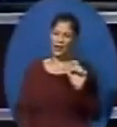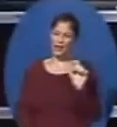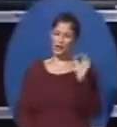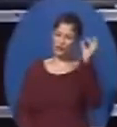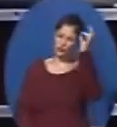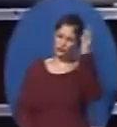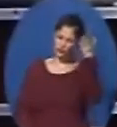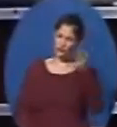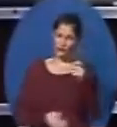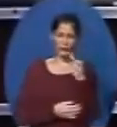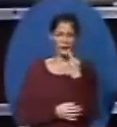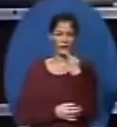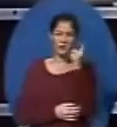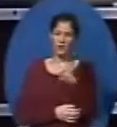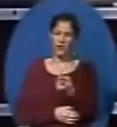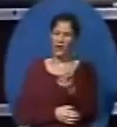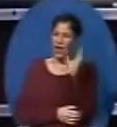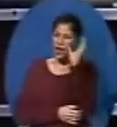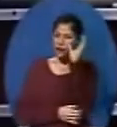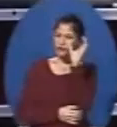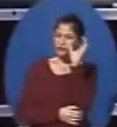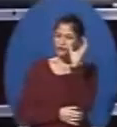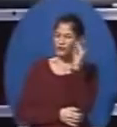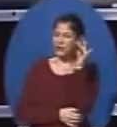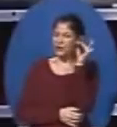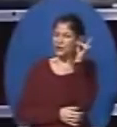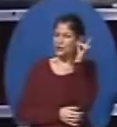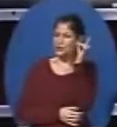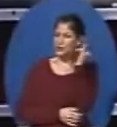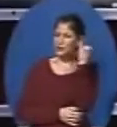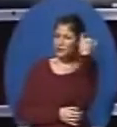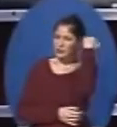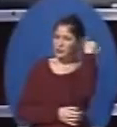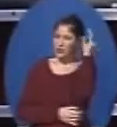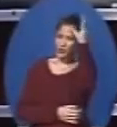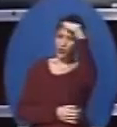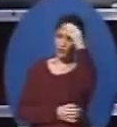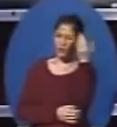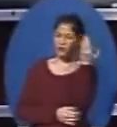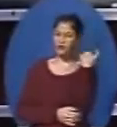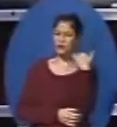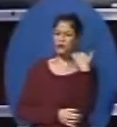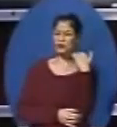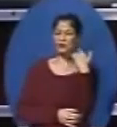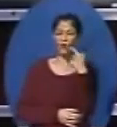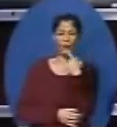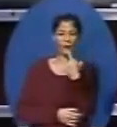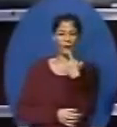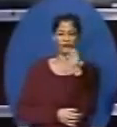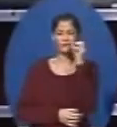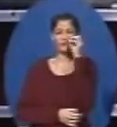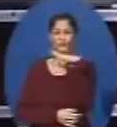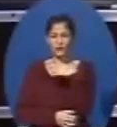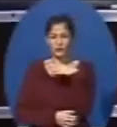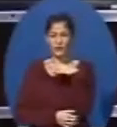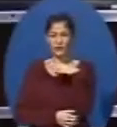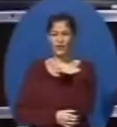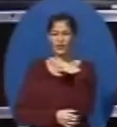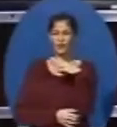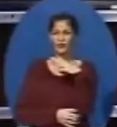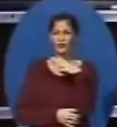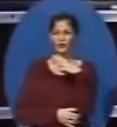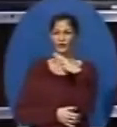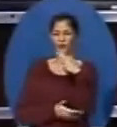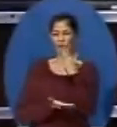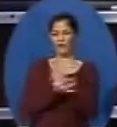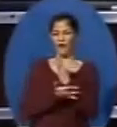זקן ולדברים שהיא אומרת בנוגע לאותו אישום בשוחד של 500 אלף שקל ליוסי אולמרט, אישום שממנו אולמרט היום זוכה,